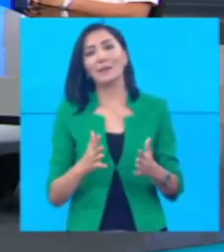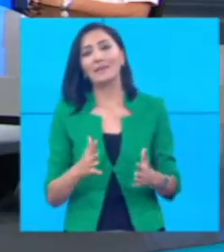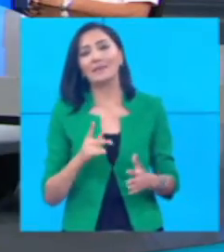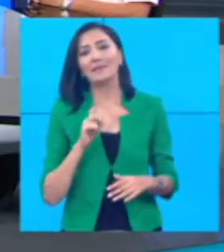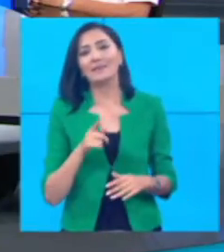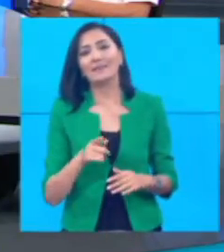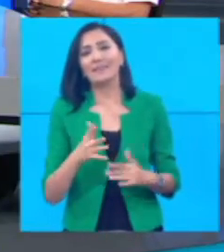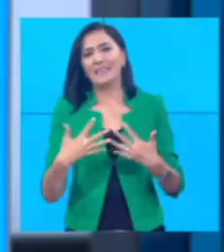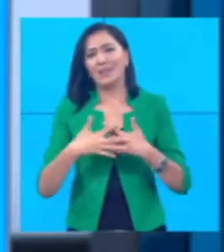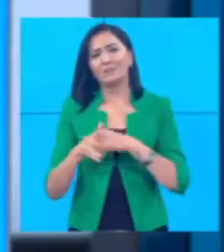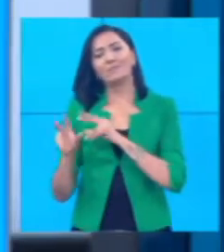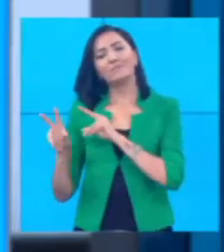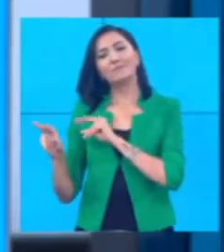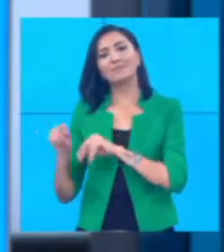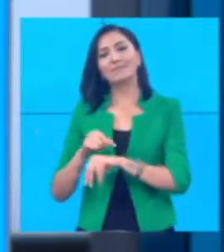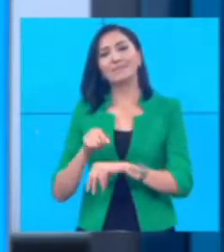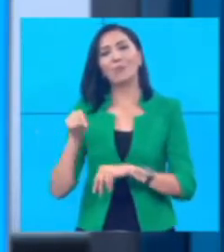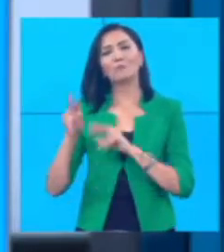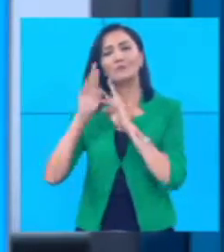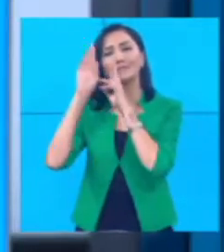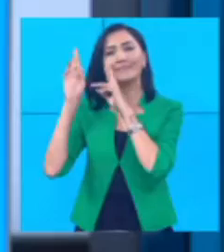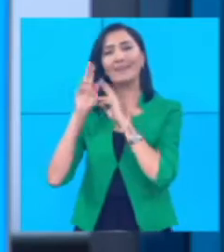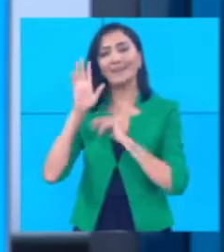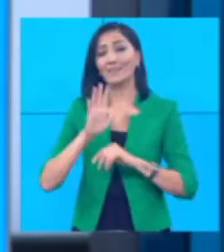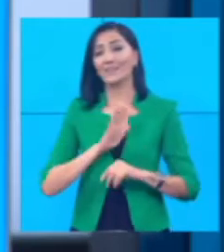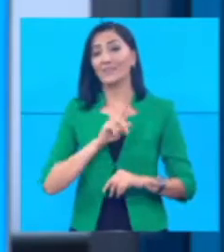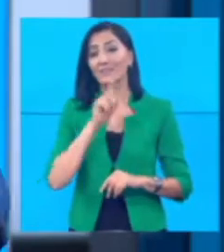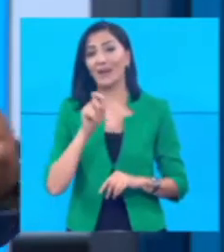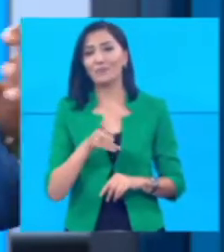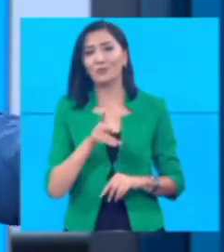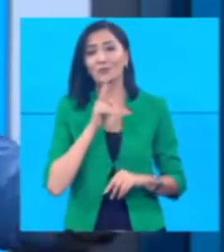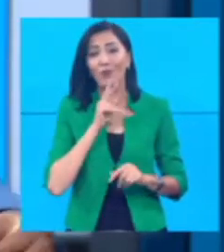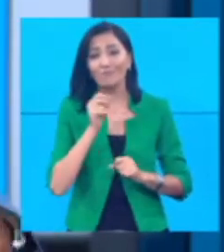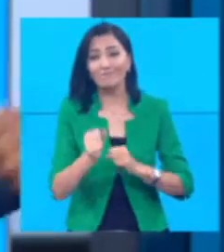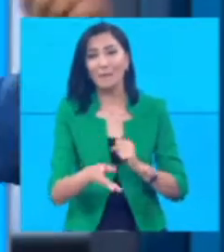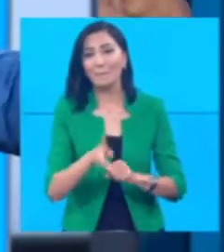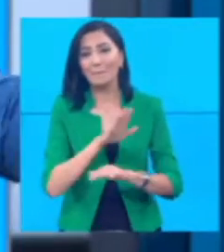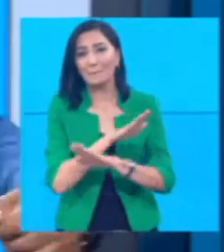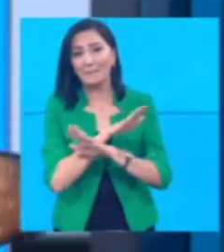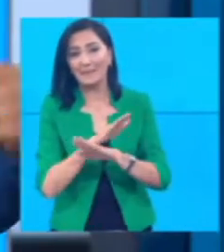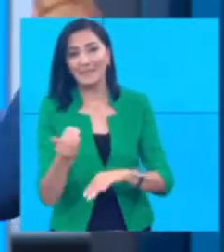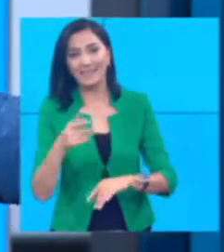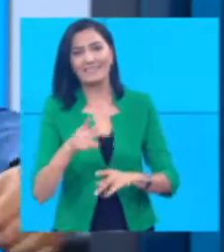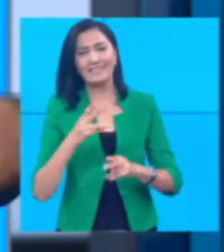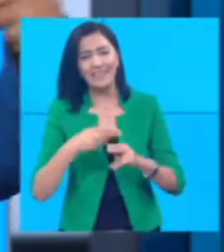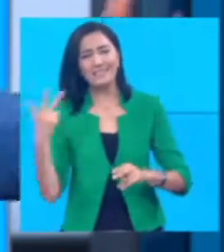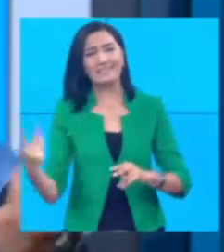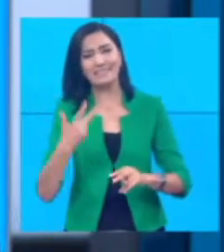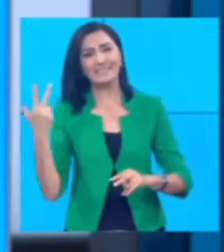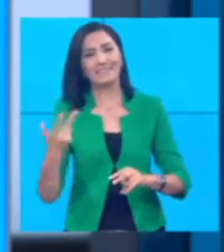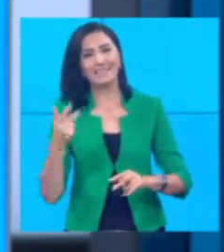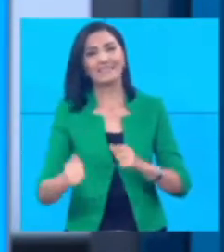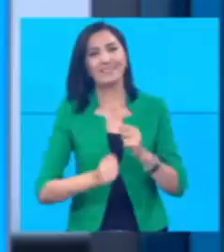Peki böyle gece yattığın zaman bunun rüyalarını görüyormuşum. Böyle son finişe geldiğinde birazcık daha tekerleği daha